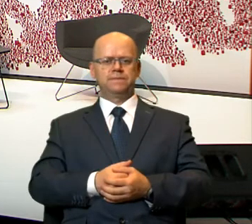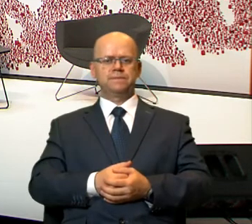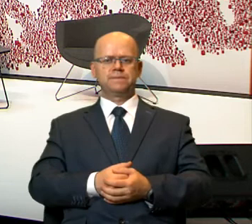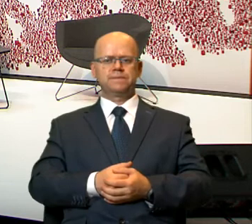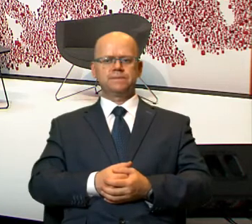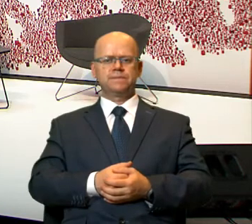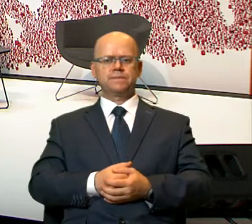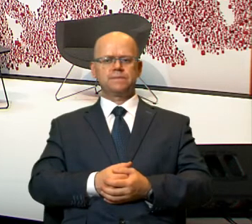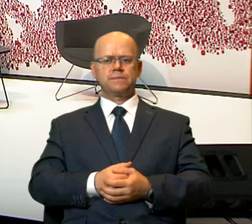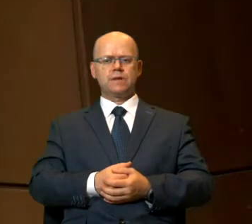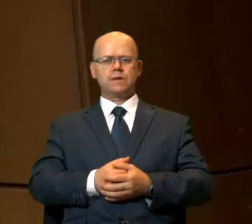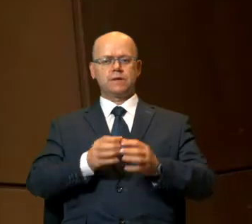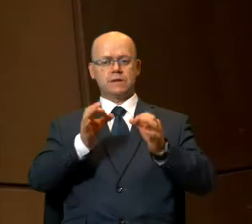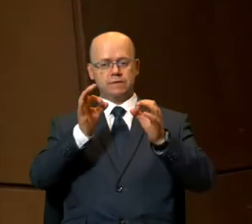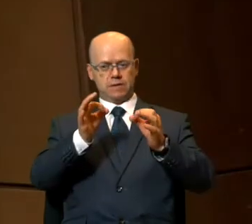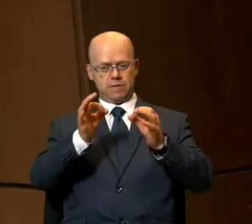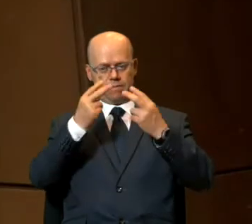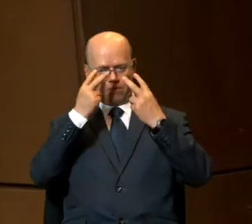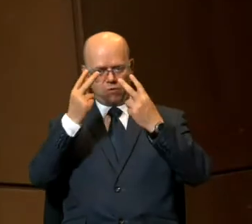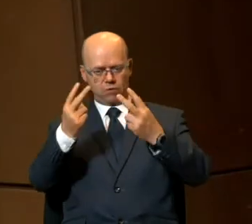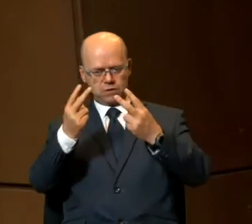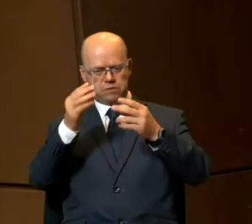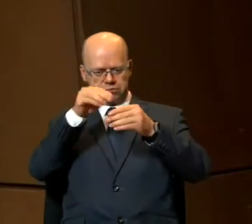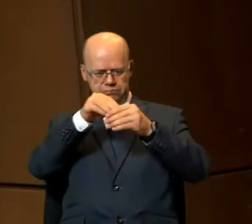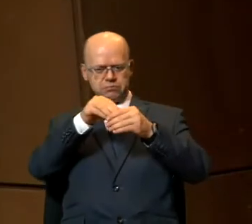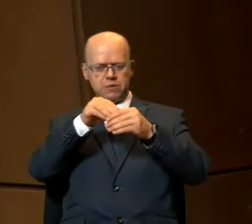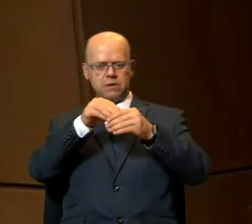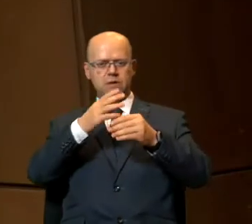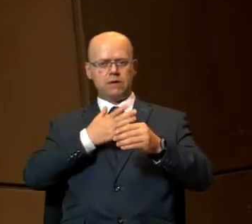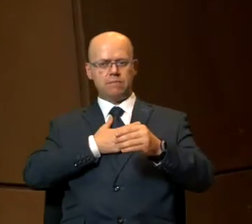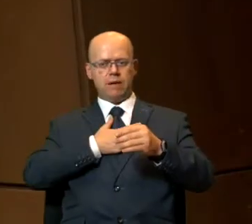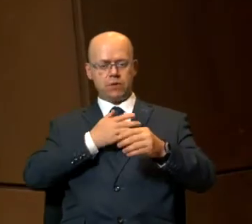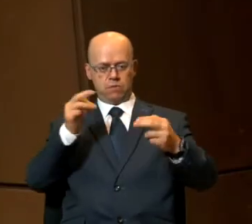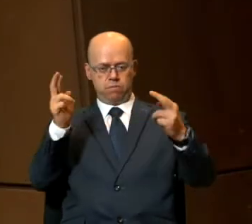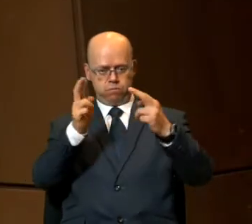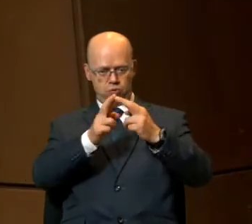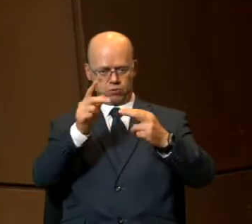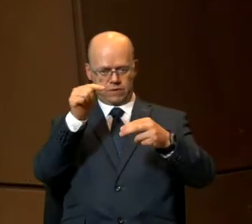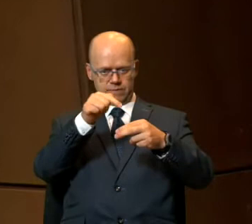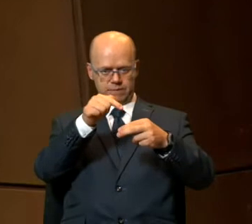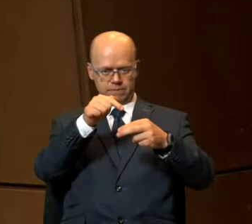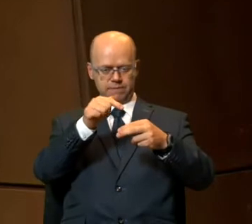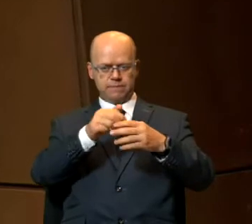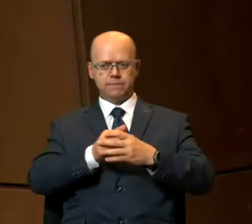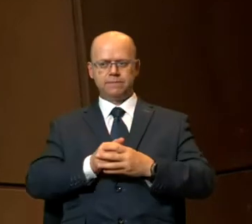I w tej koncepcji, jeśli uzyskamy pewien konsensus